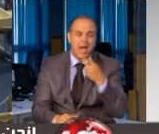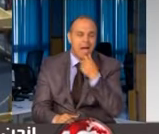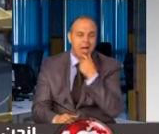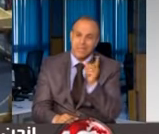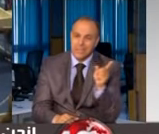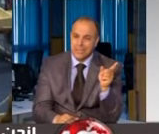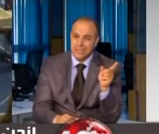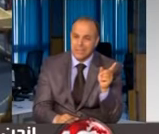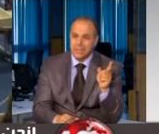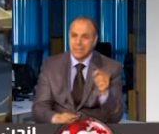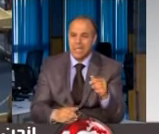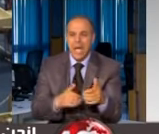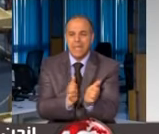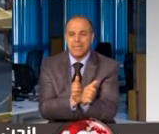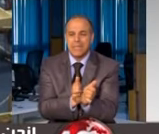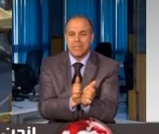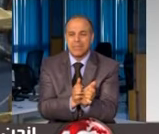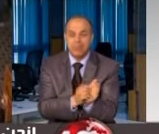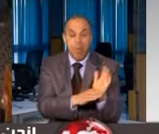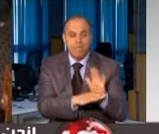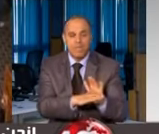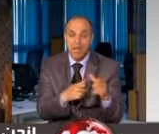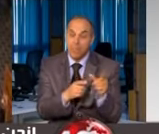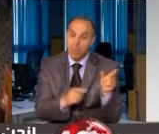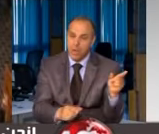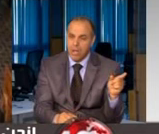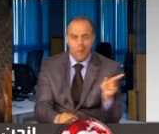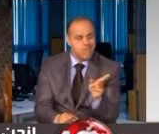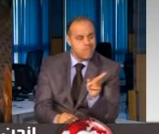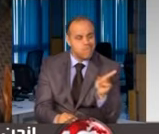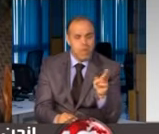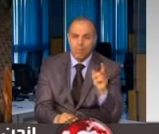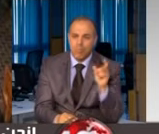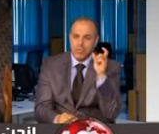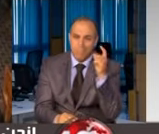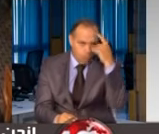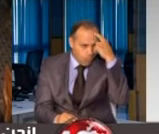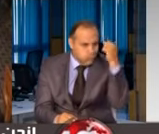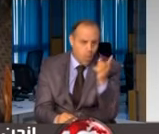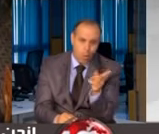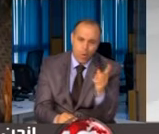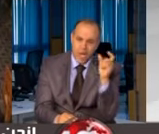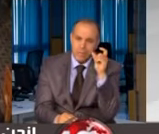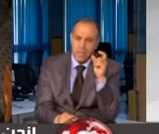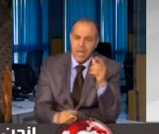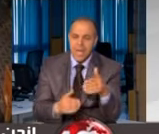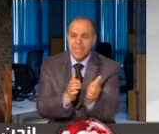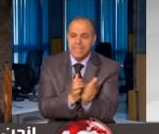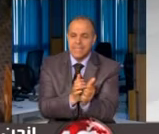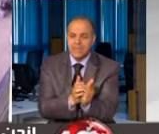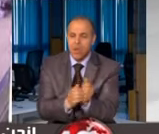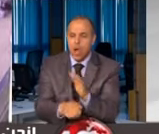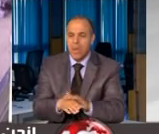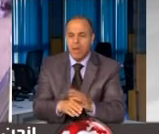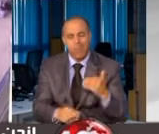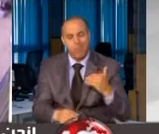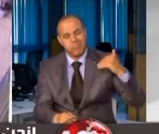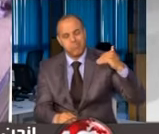جولدسميث مرشح حزب المحافظين الحاكم، الذي اتهم خان بالتطرف وحزب العمال بمعاداة